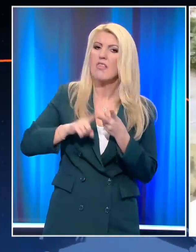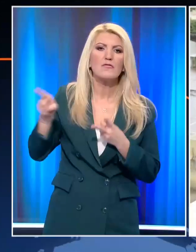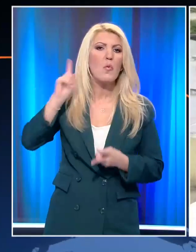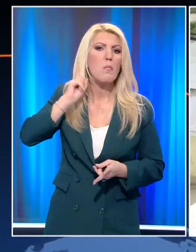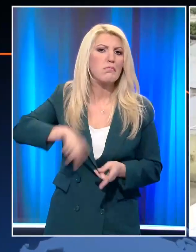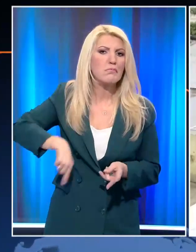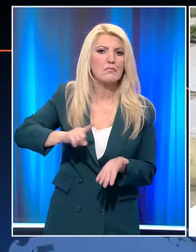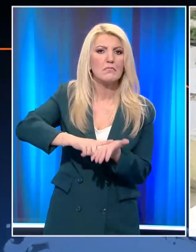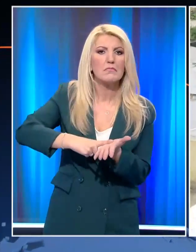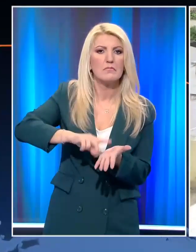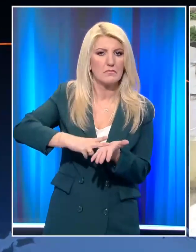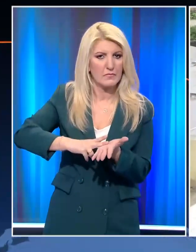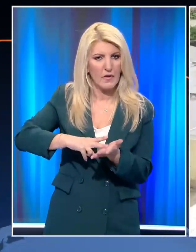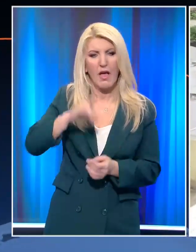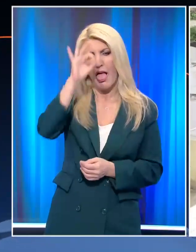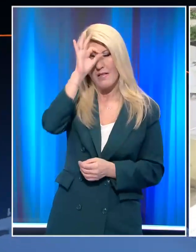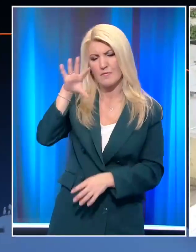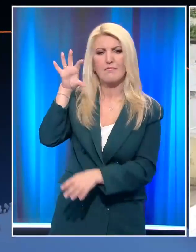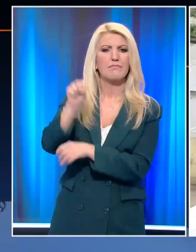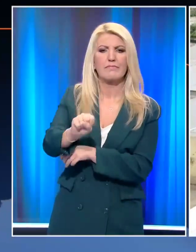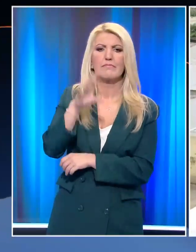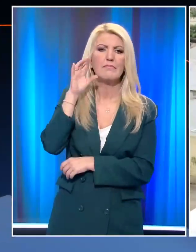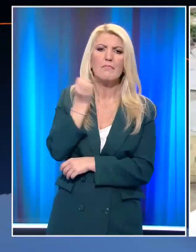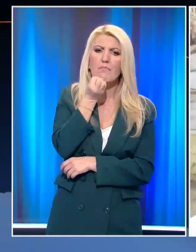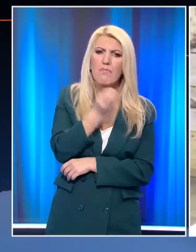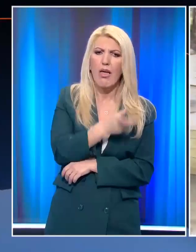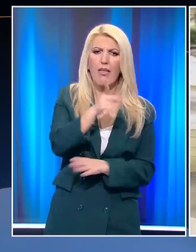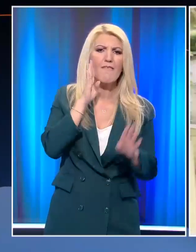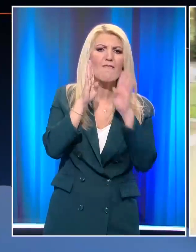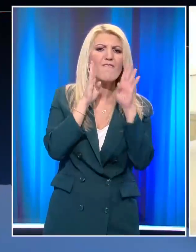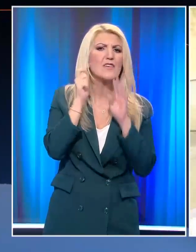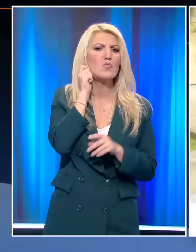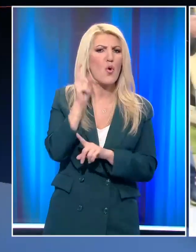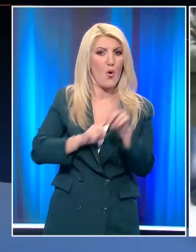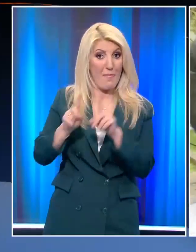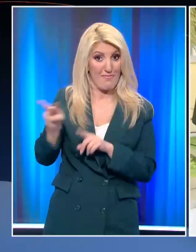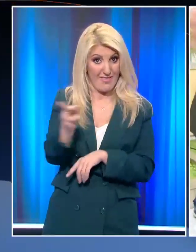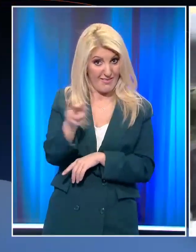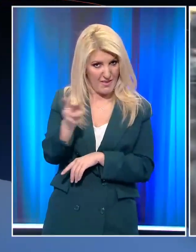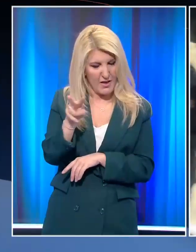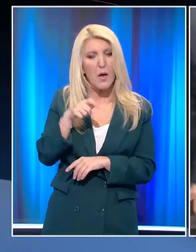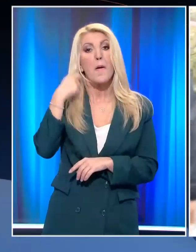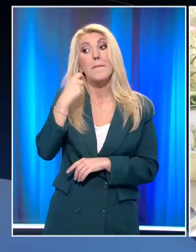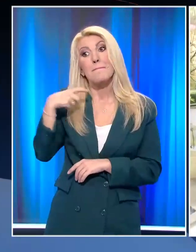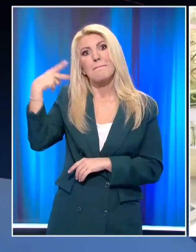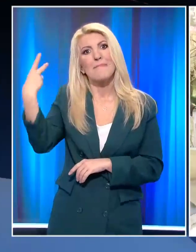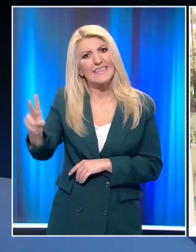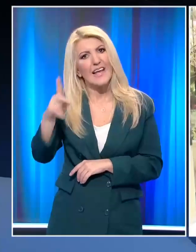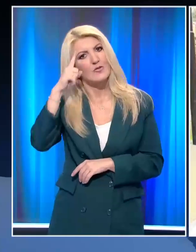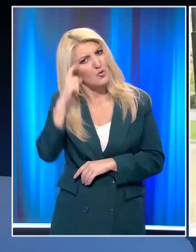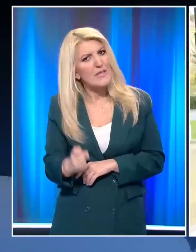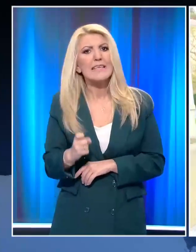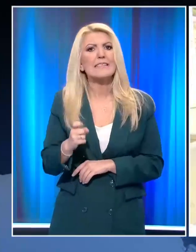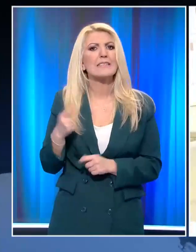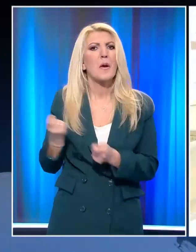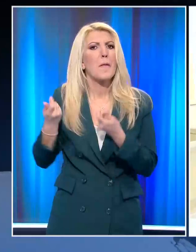αποτυπώματα. Οι αρχές ταυτοποίησαν τους νεαρούς από το Facebook, ενώ έχουν περιλάβει στη δικογραφία και συνομιλίες της μητέρας τους που γνώριζε τι